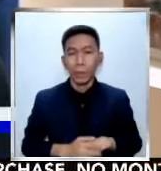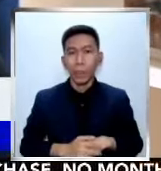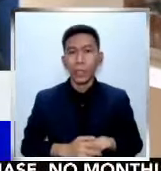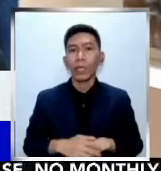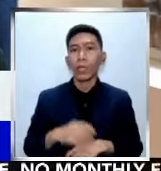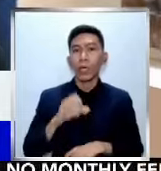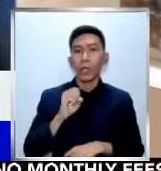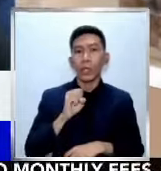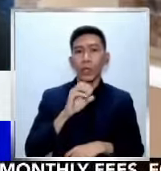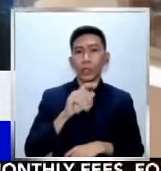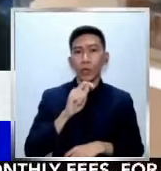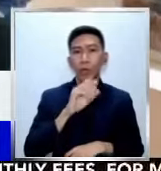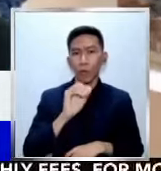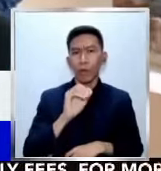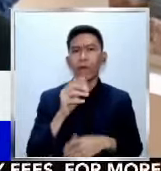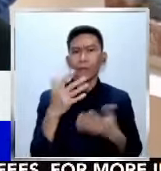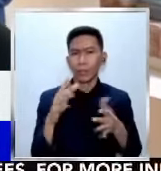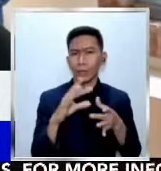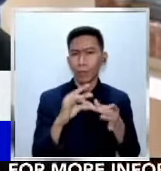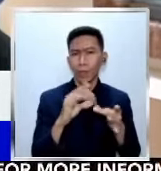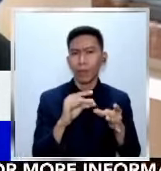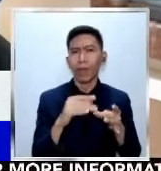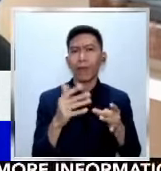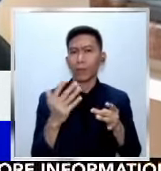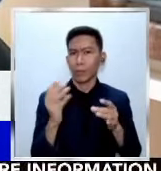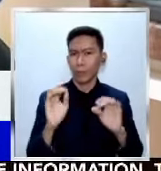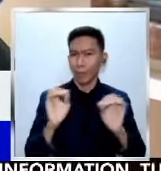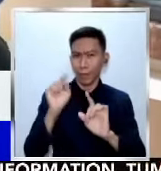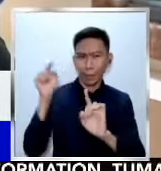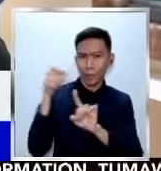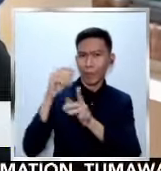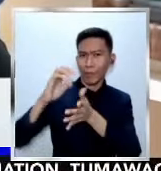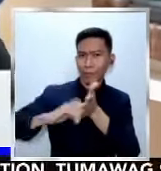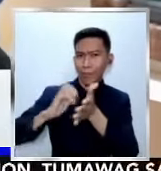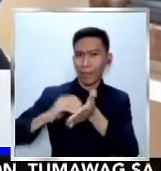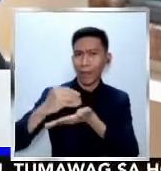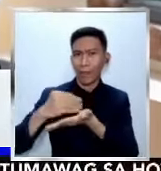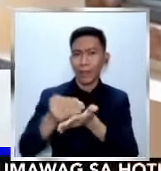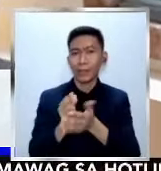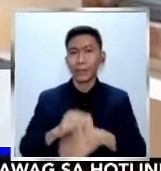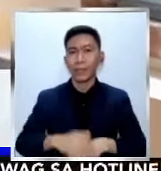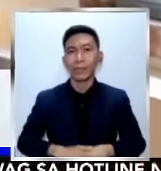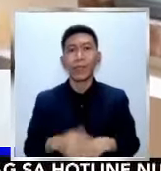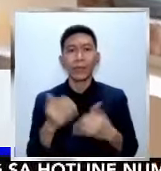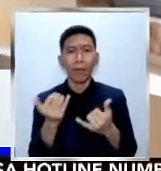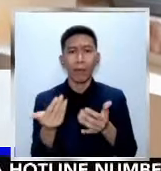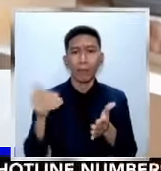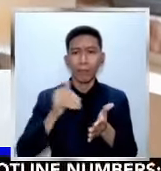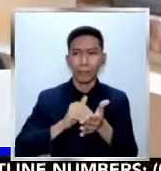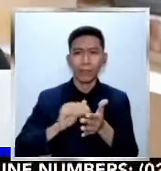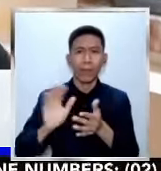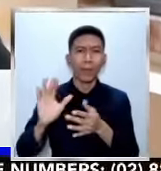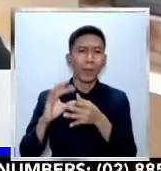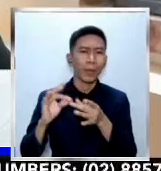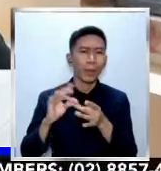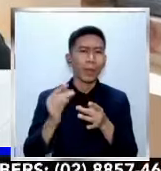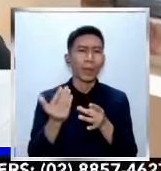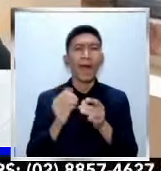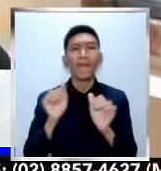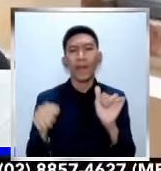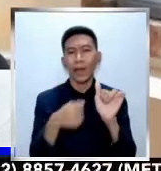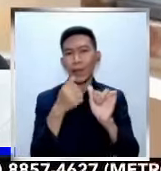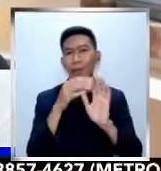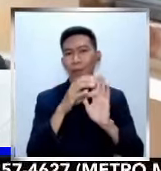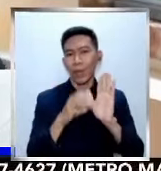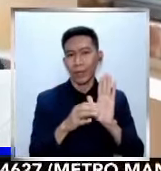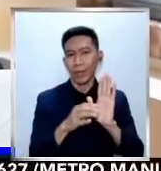maling impormasyon ng Presidente. Eh, sumusunod lang kami sa laman ng Konstitusyon. Eh, ang power ng Senado